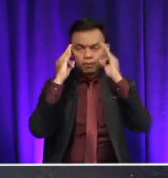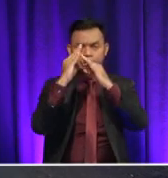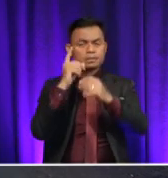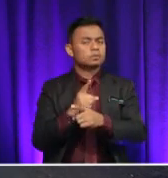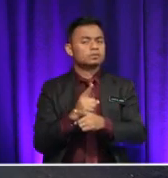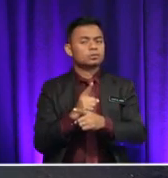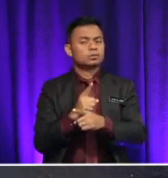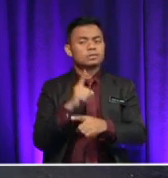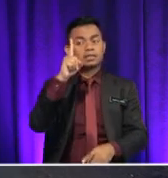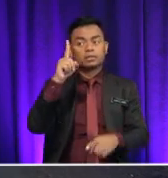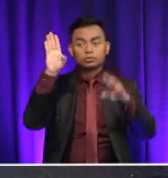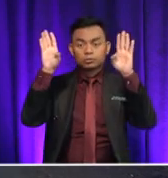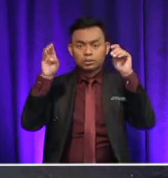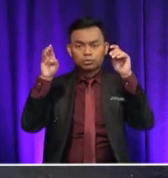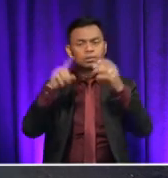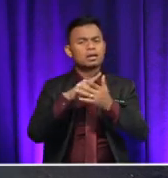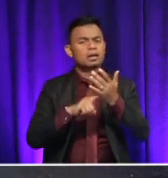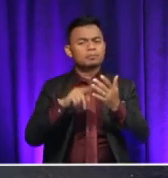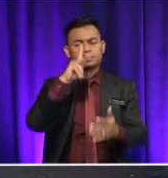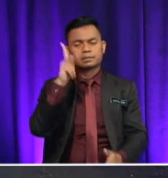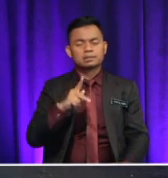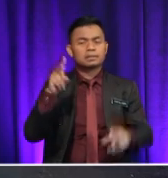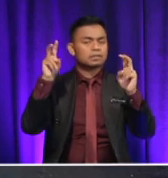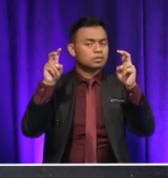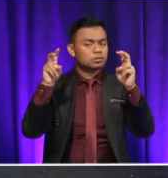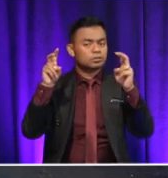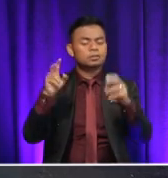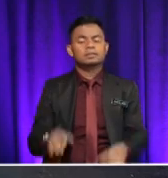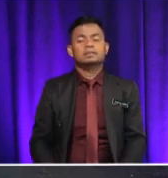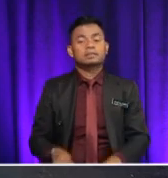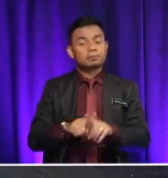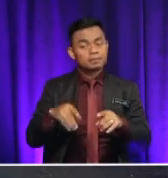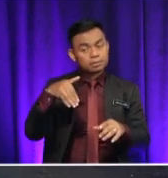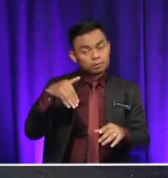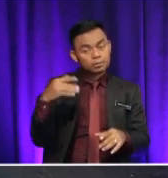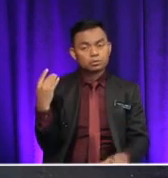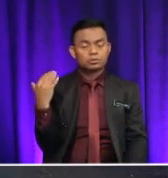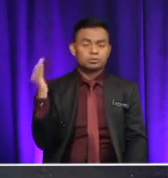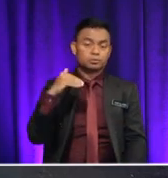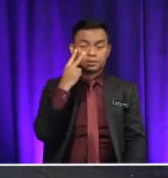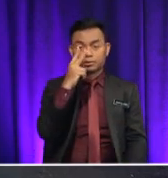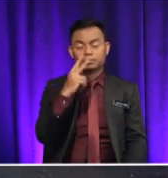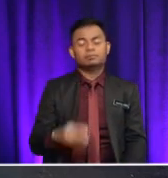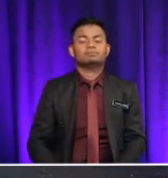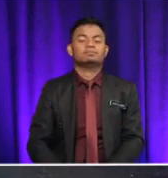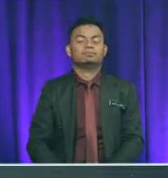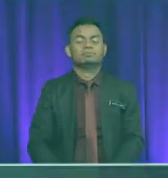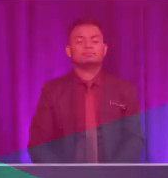satu tajo apa kata Jo tersebut hmm Tapi sebelum tujuh tengok profil guru